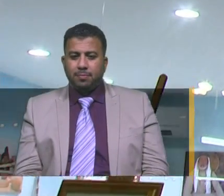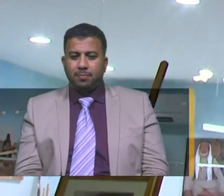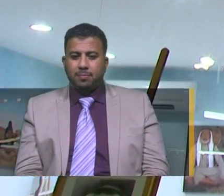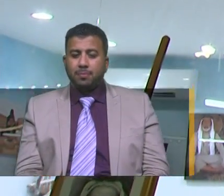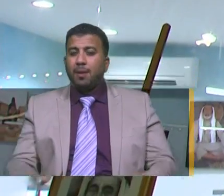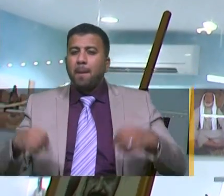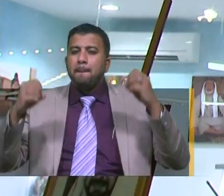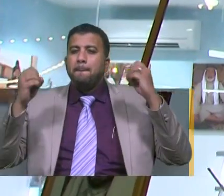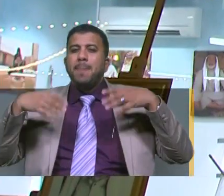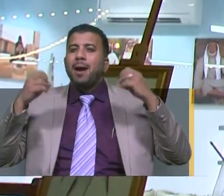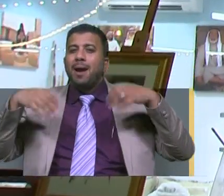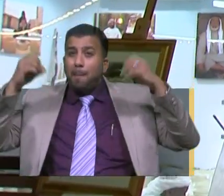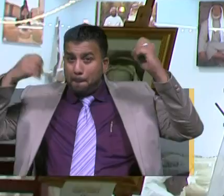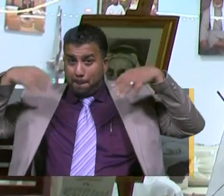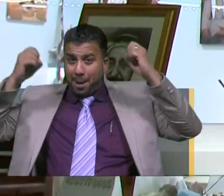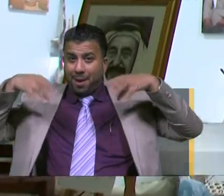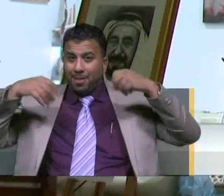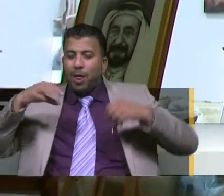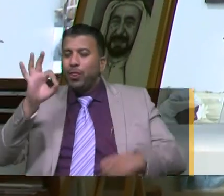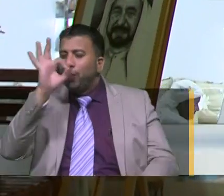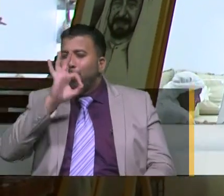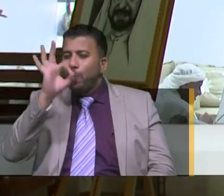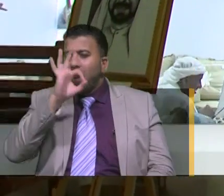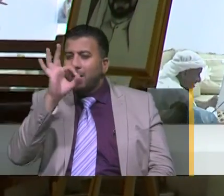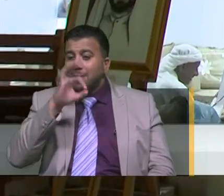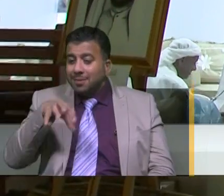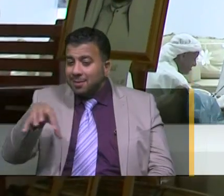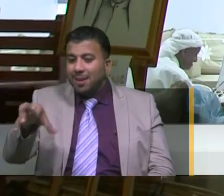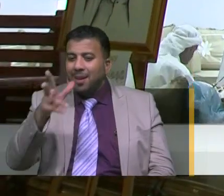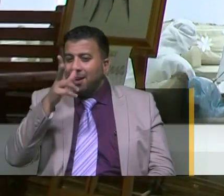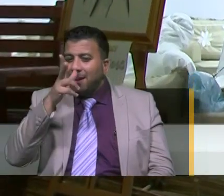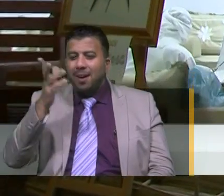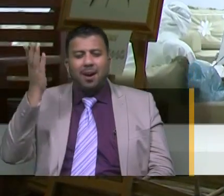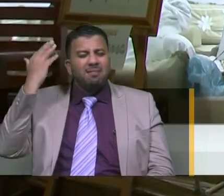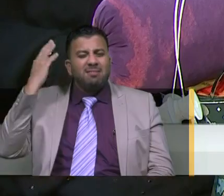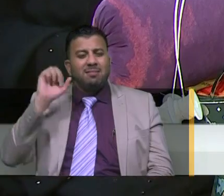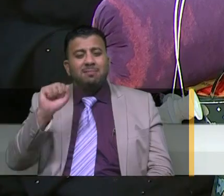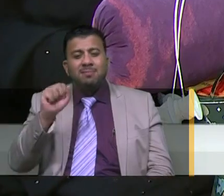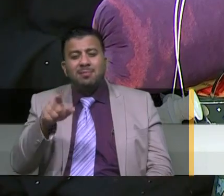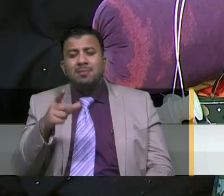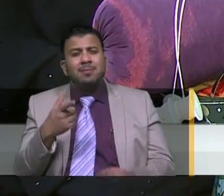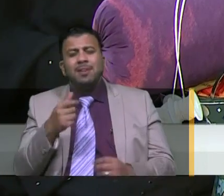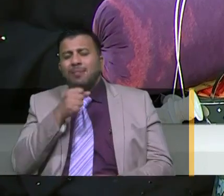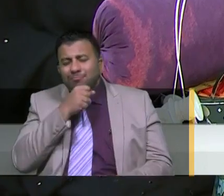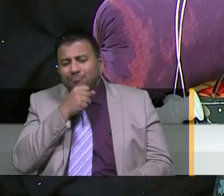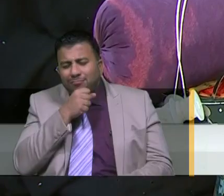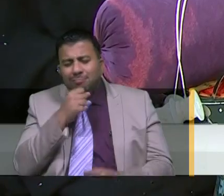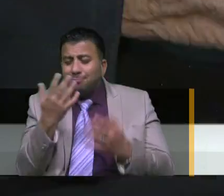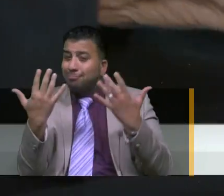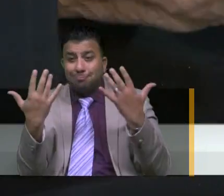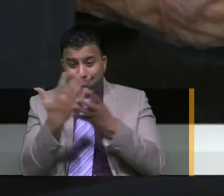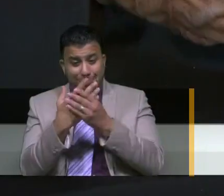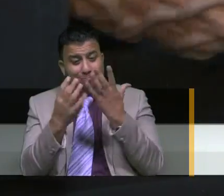بركة التراث زاوية يجلس فيها من عاصر الماضي بكل تفاصيله، لينسج